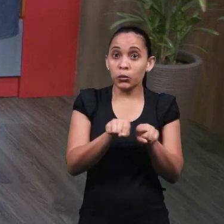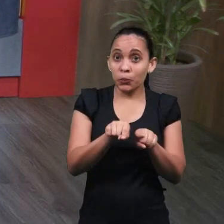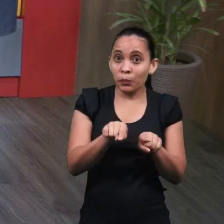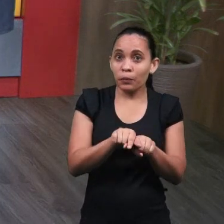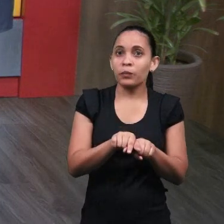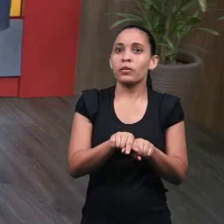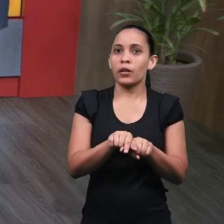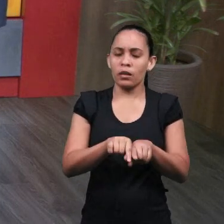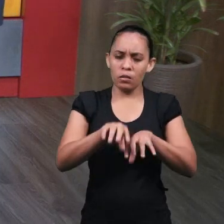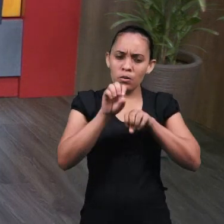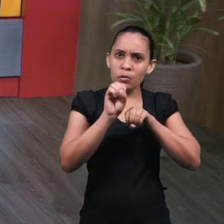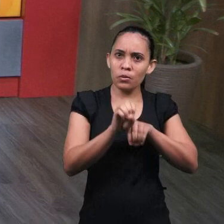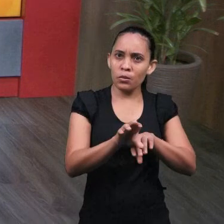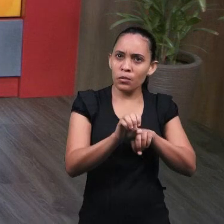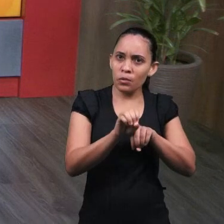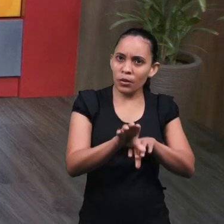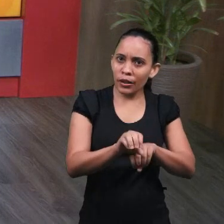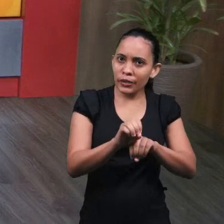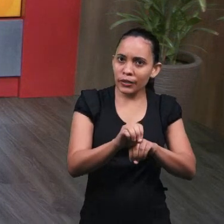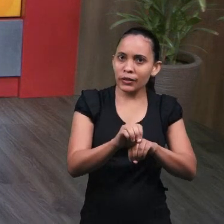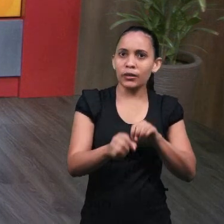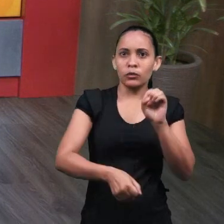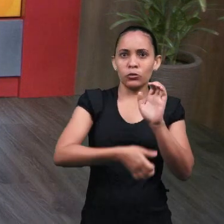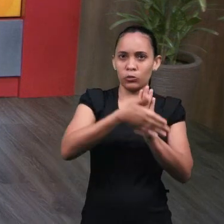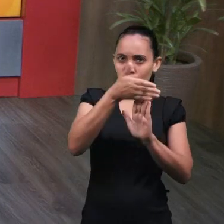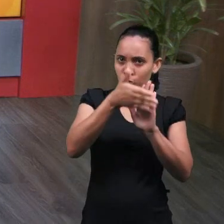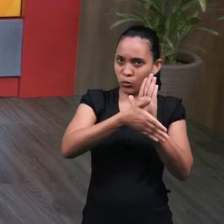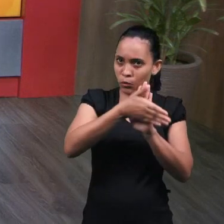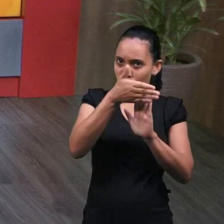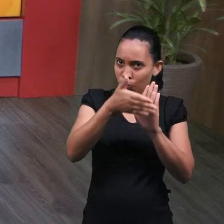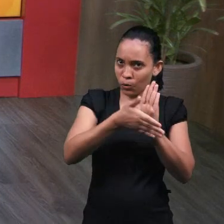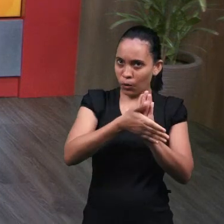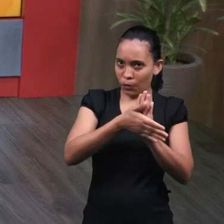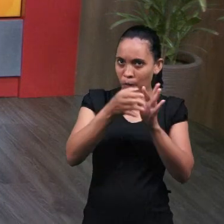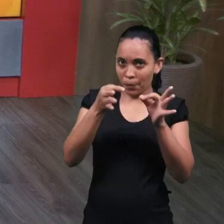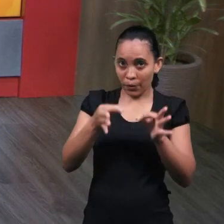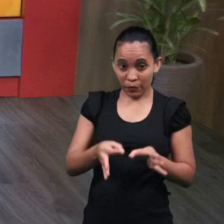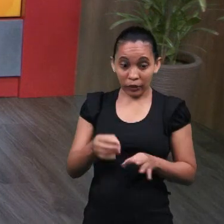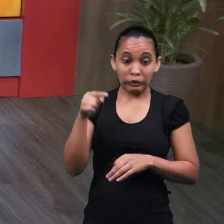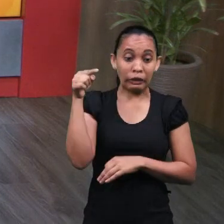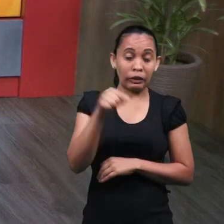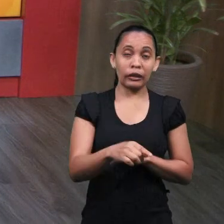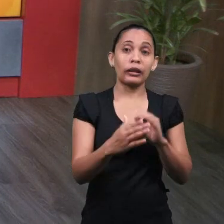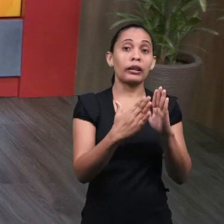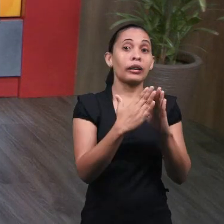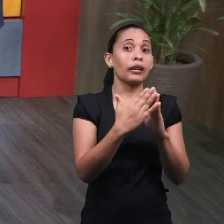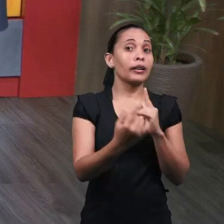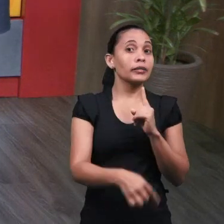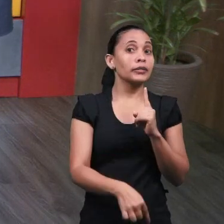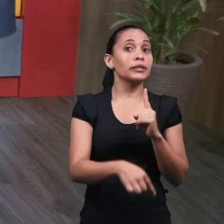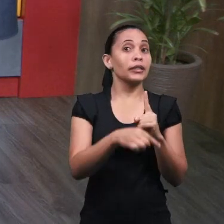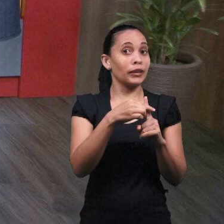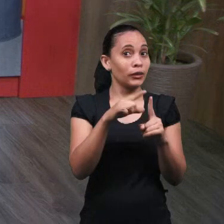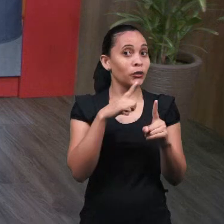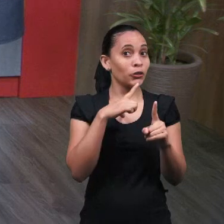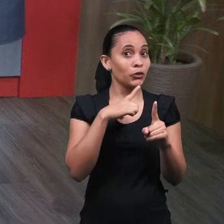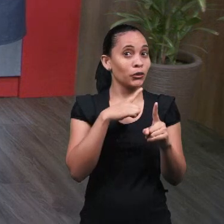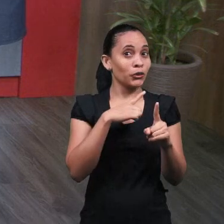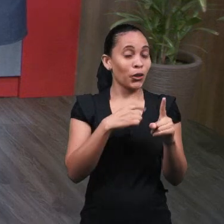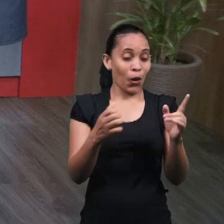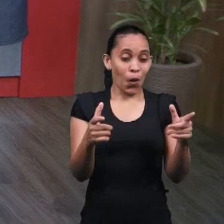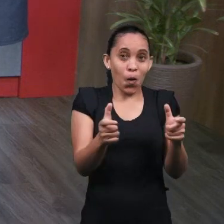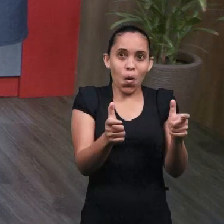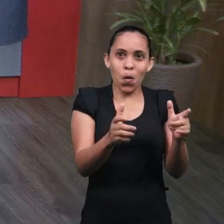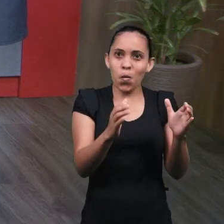dans Rio de Janeiro, elle a accompagné ce que nous avons fait dans le volet Parfaite Louange. Elles ont